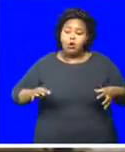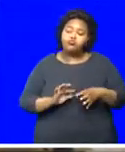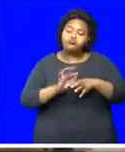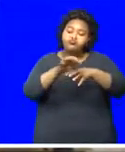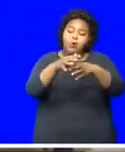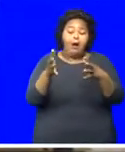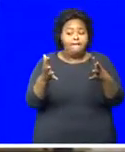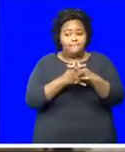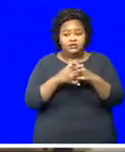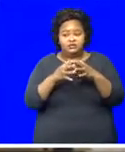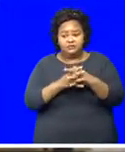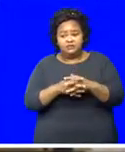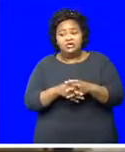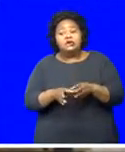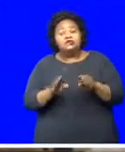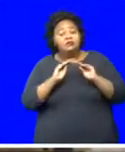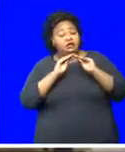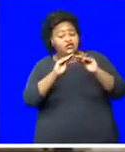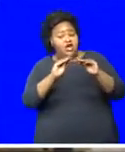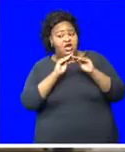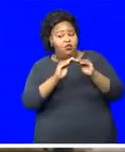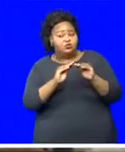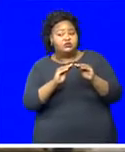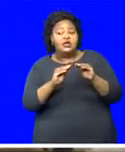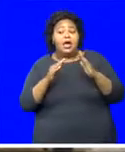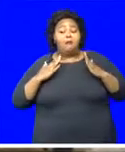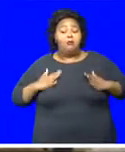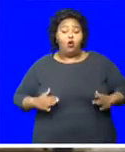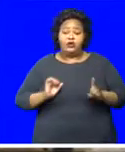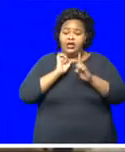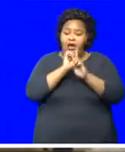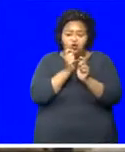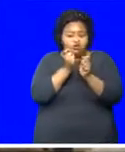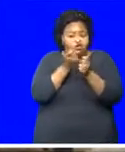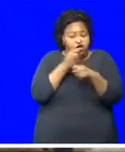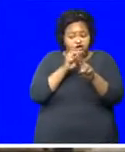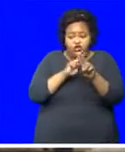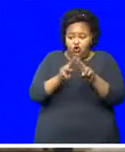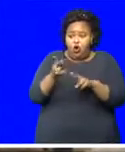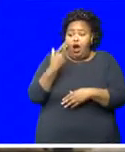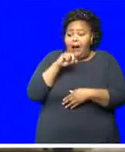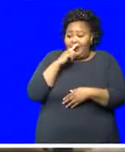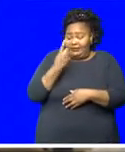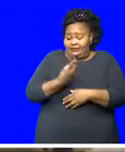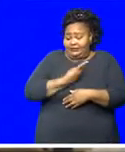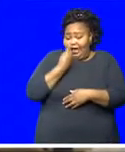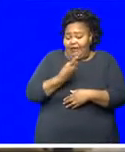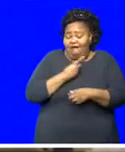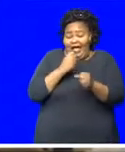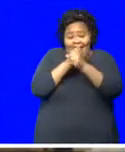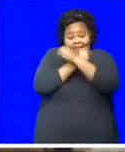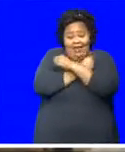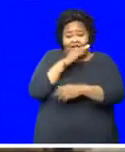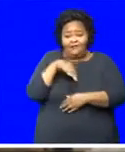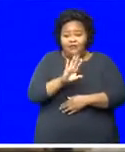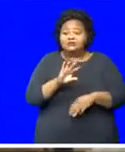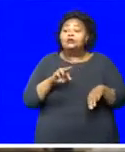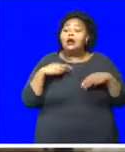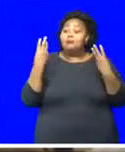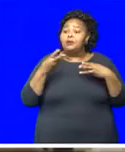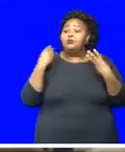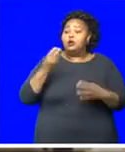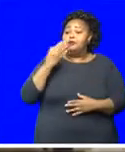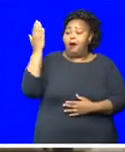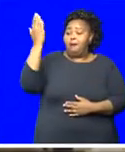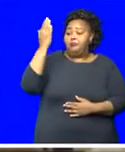longakwenda ngeke uzukhona ukutishintsha so kumele ukuthi labantu okhuluma namuhla ama speakers namuhla bathi labantu okhuluma ngekuthi